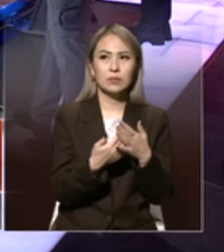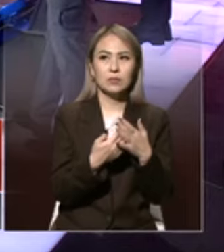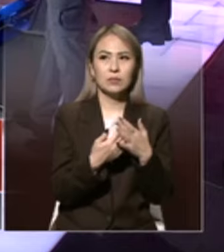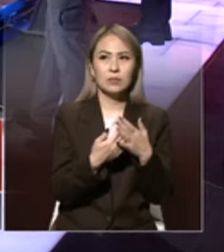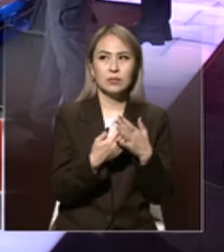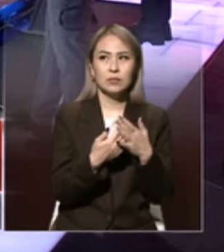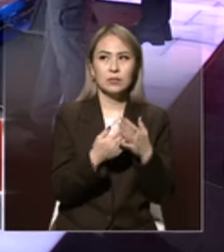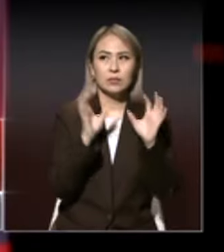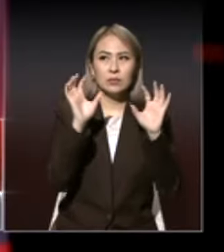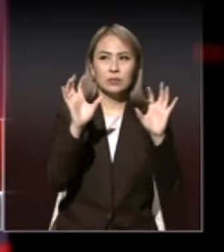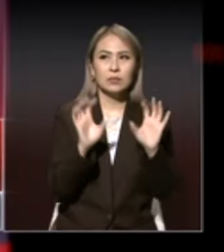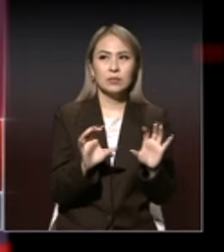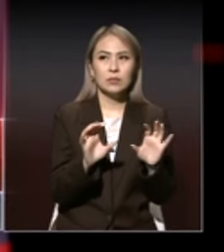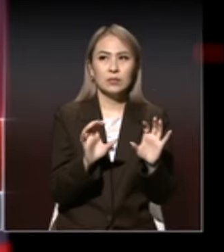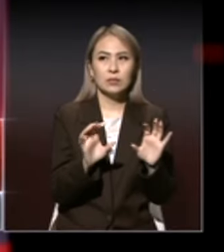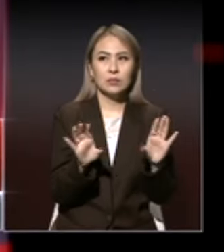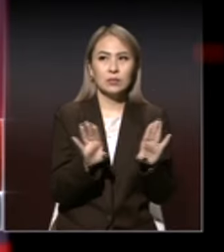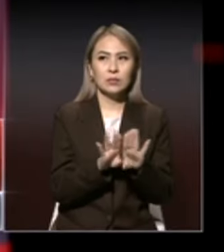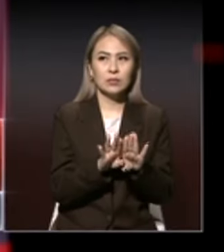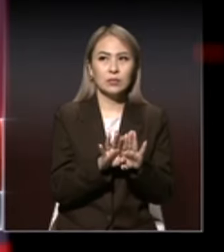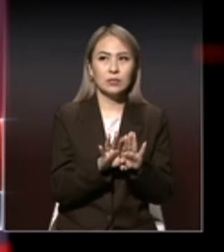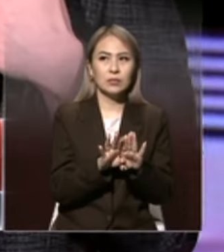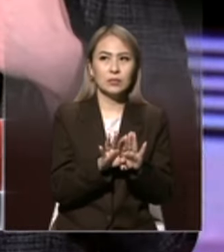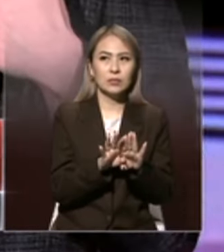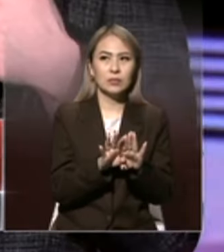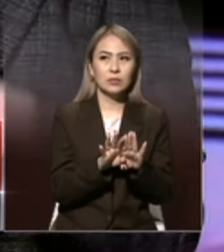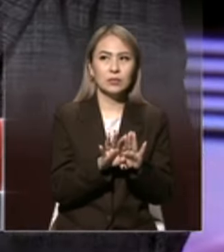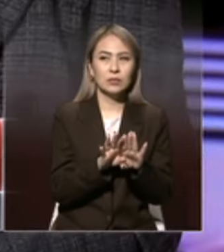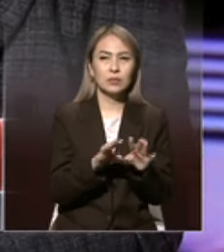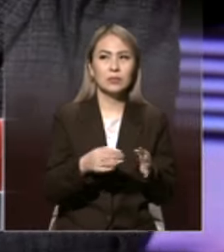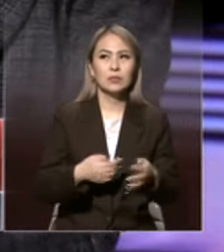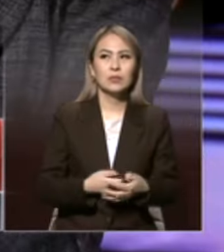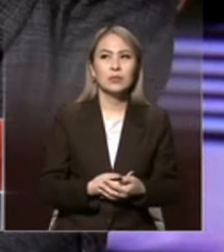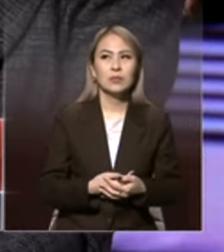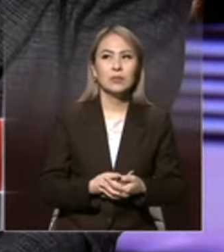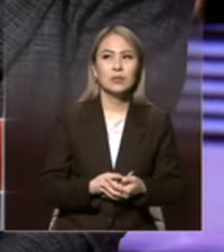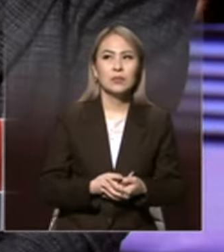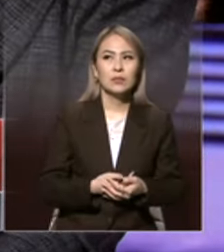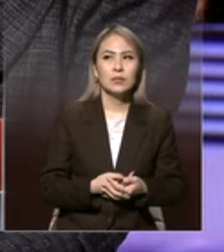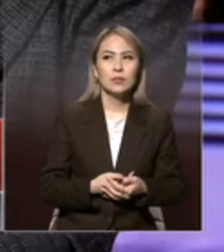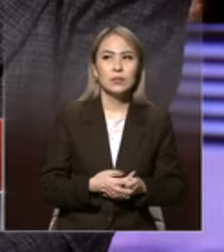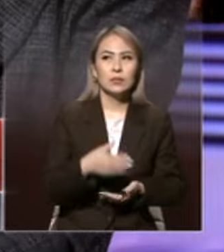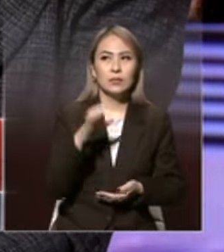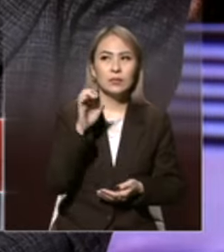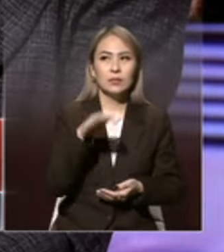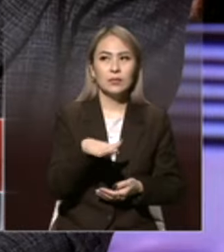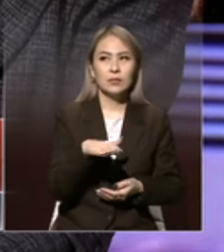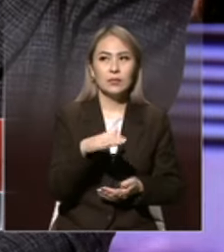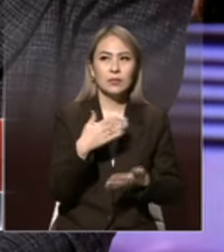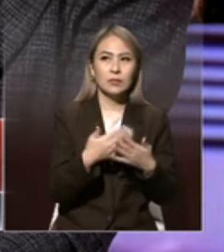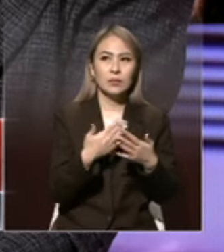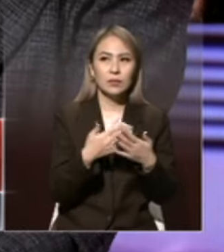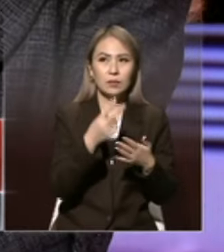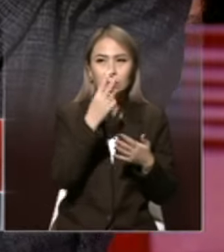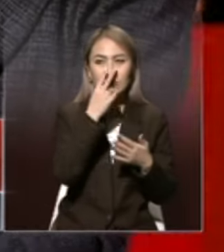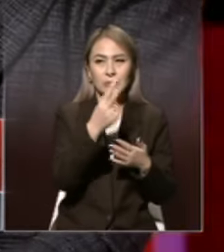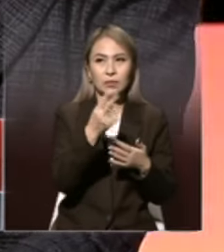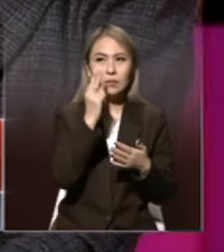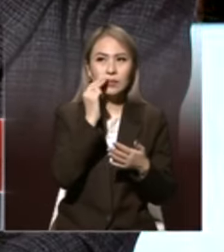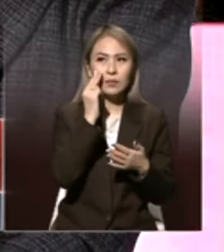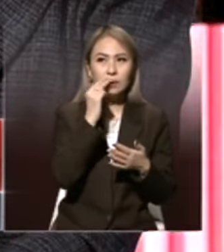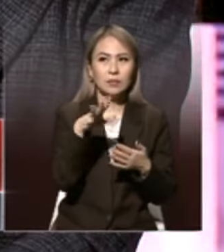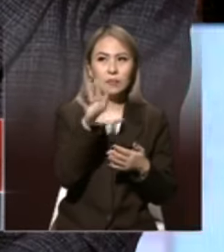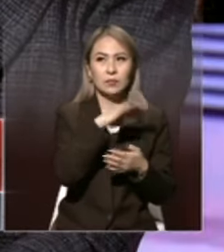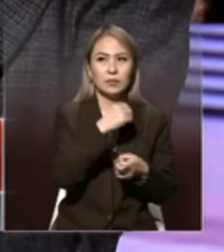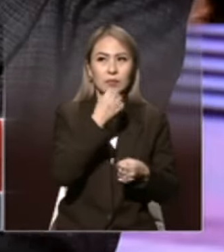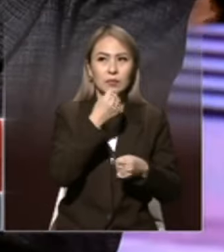Жаннұр ханым, сіздікі стереотипті көзқарас. Бұл предвзятое отношение. Предвзятое отношение автоматты түрде не болады? Ер азаматтардың барлығын